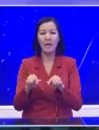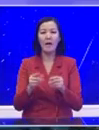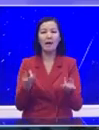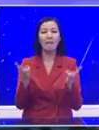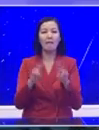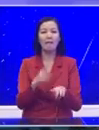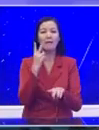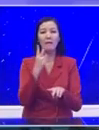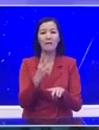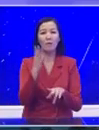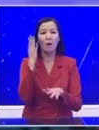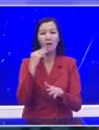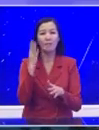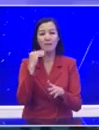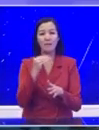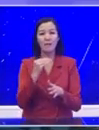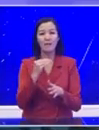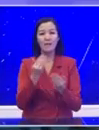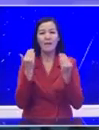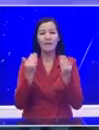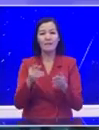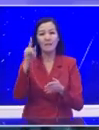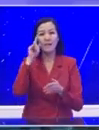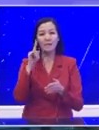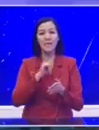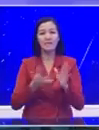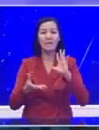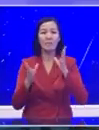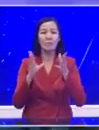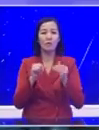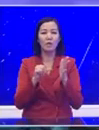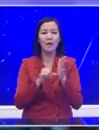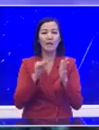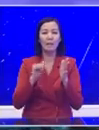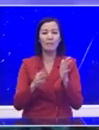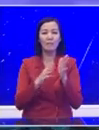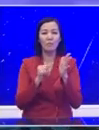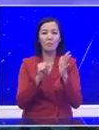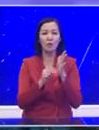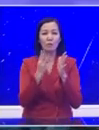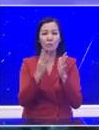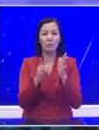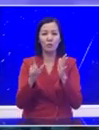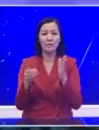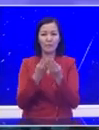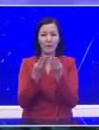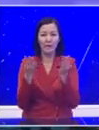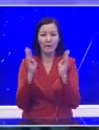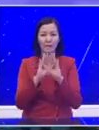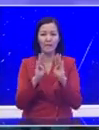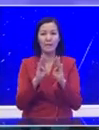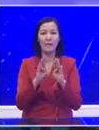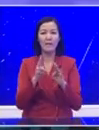Ал қалған екеуі Алматыда. Айта кетейік, қазір елде 6963 азамат карантинде,